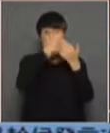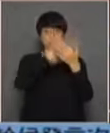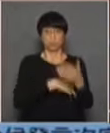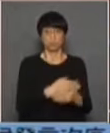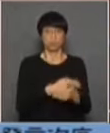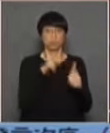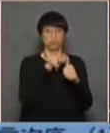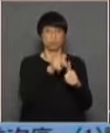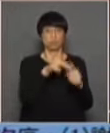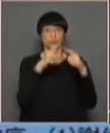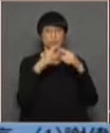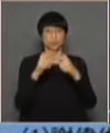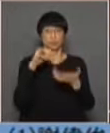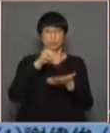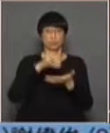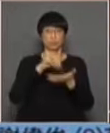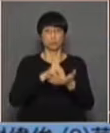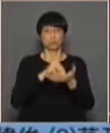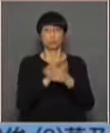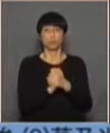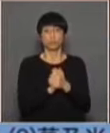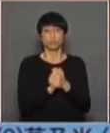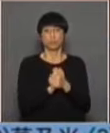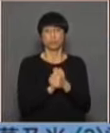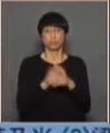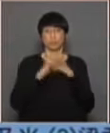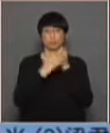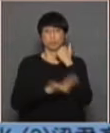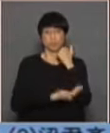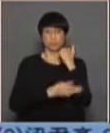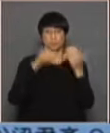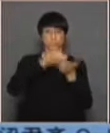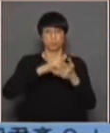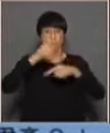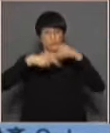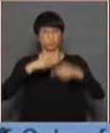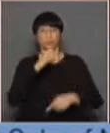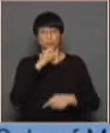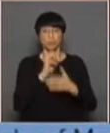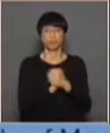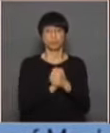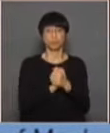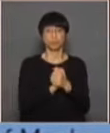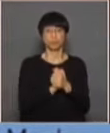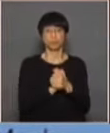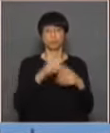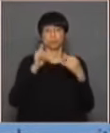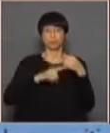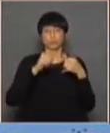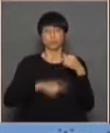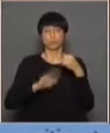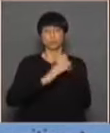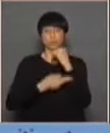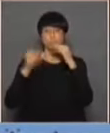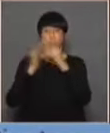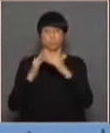的人一定有份制定法律。终审法院前首席法官李国能去年指出，